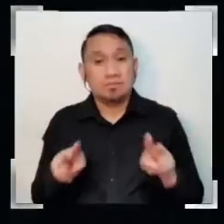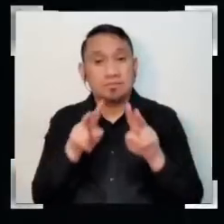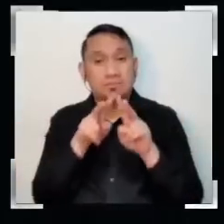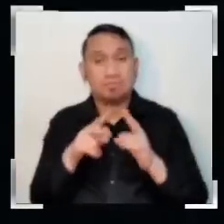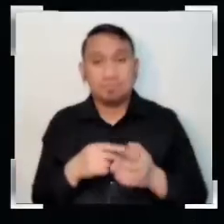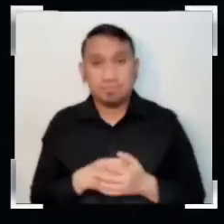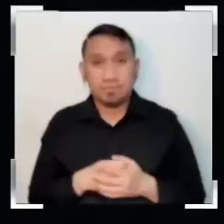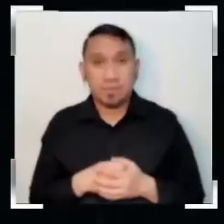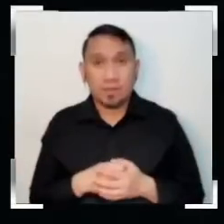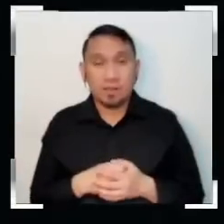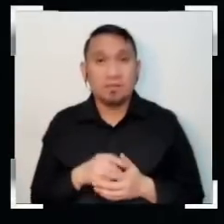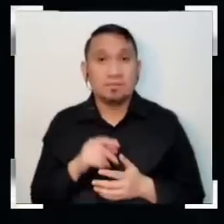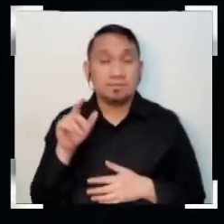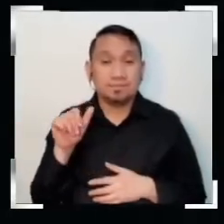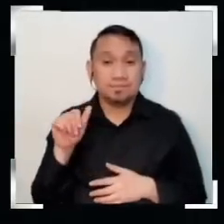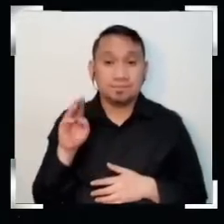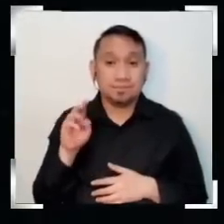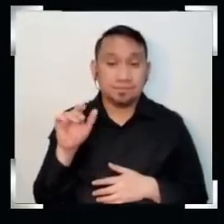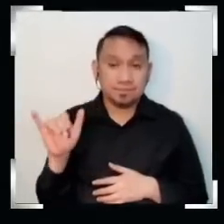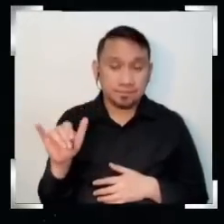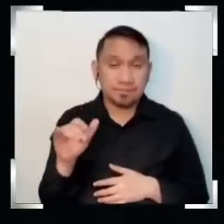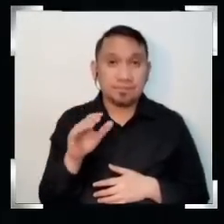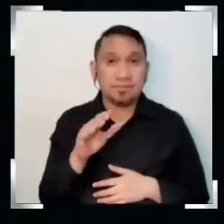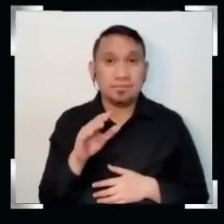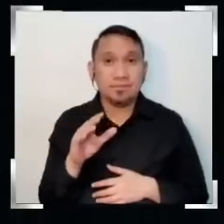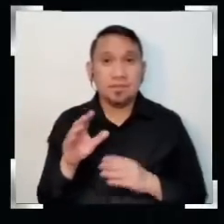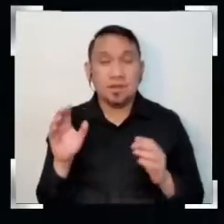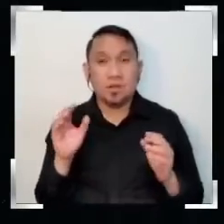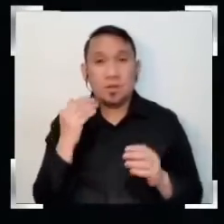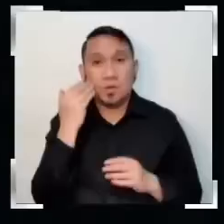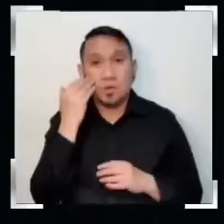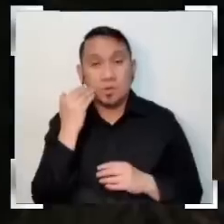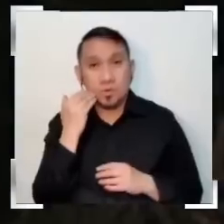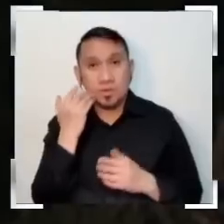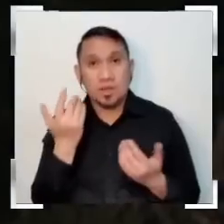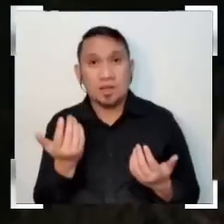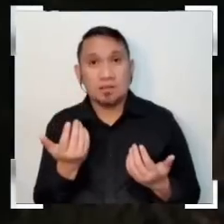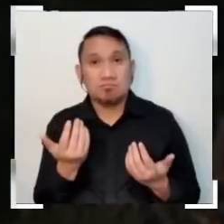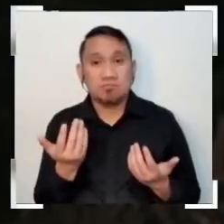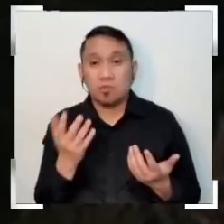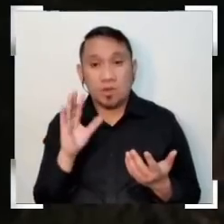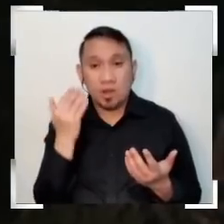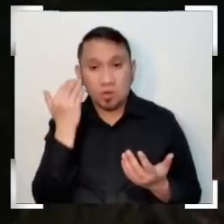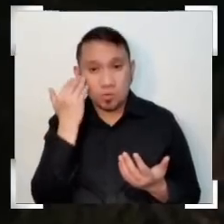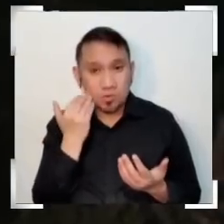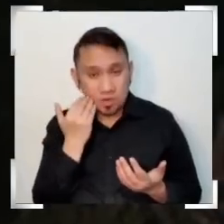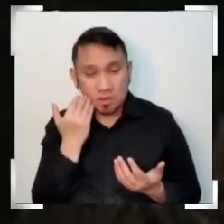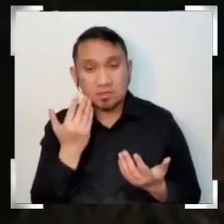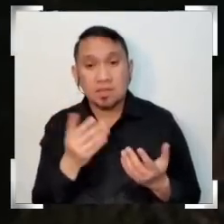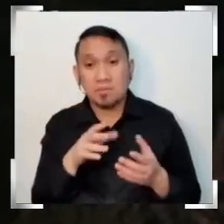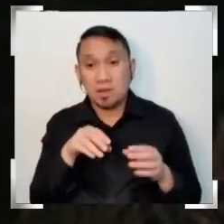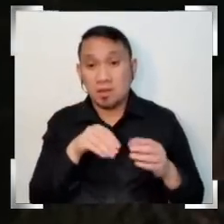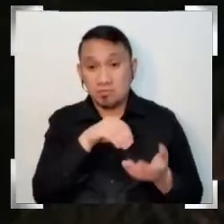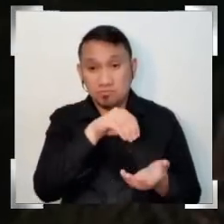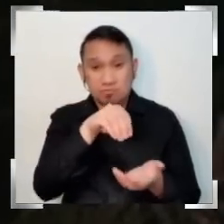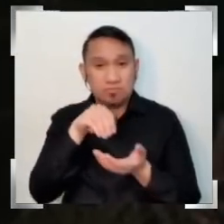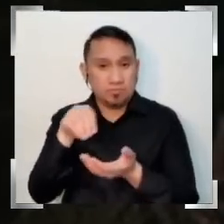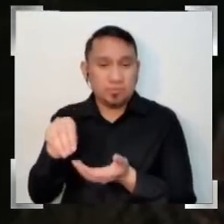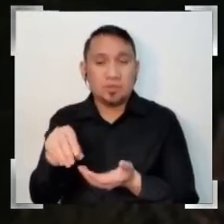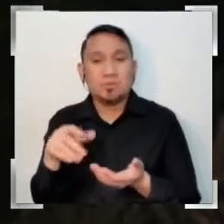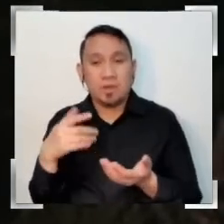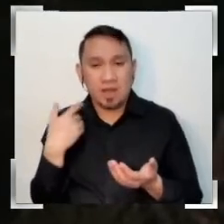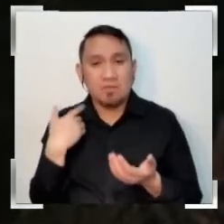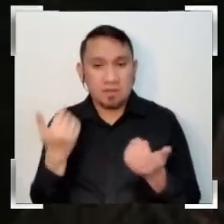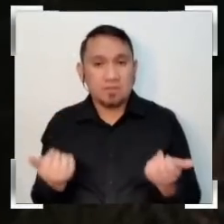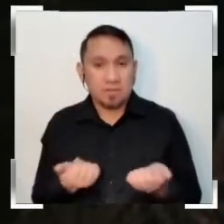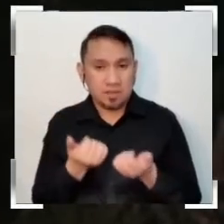panlalawigan ng Albay at ng DSWD Bicol, walang kakulangan sa supply ng relief goods na ipapamahagi sa mga evacuee. Kasunod yan ang pagdating